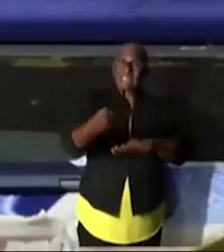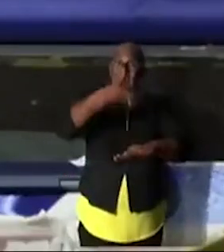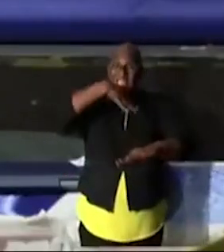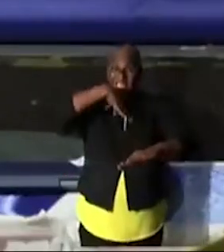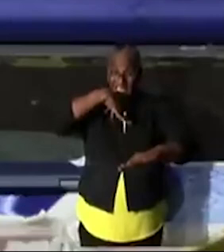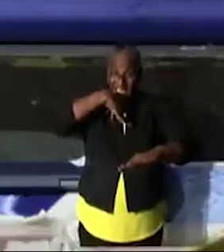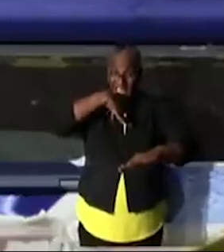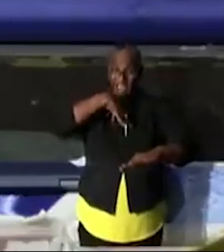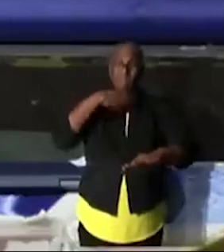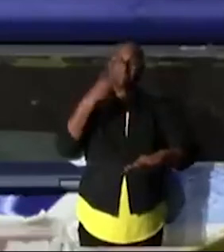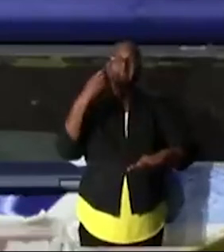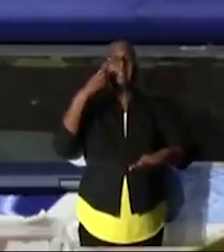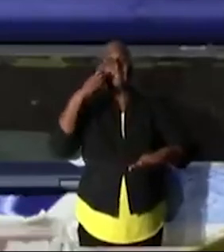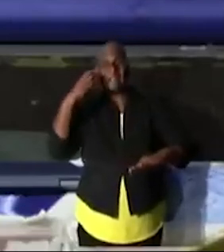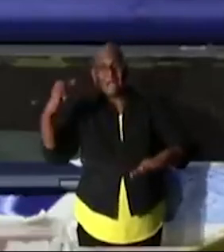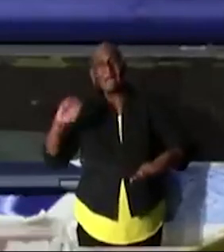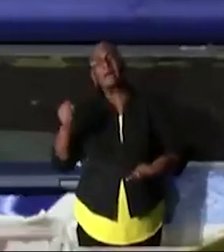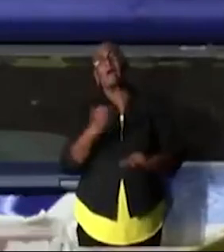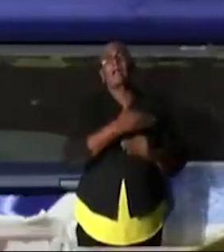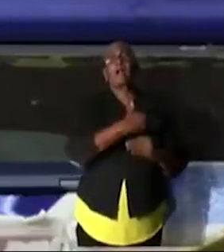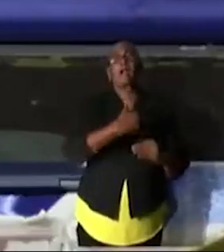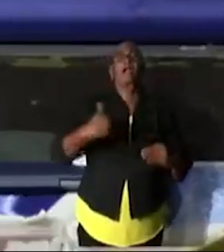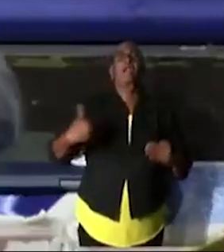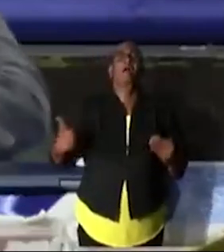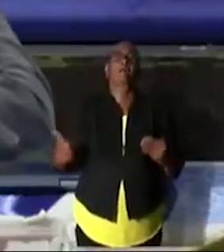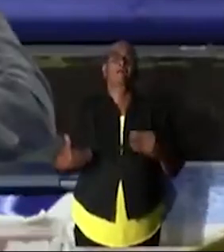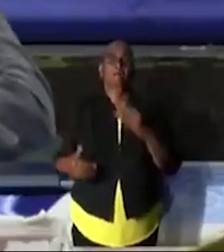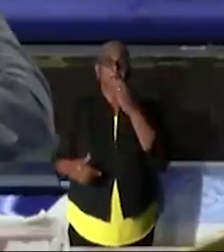nog langer. Vandaar.